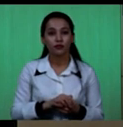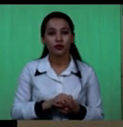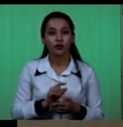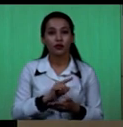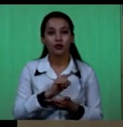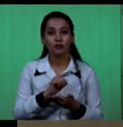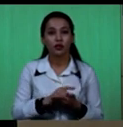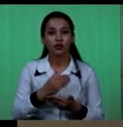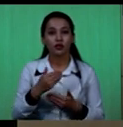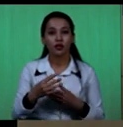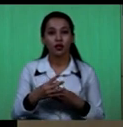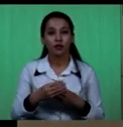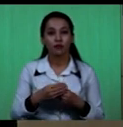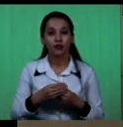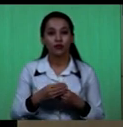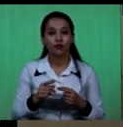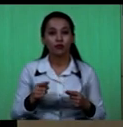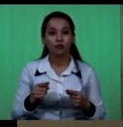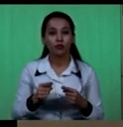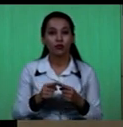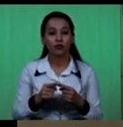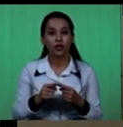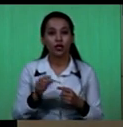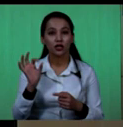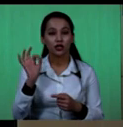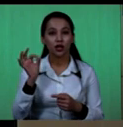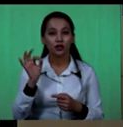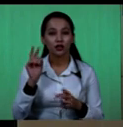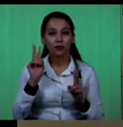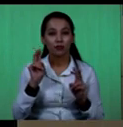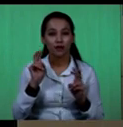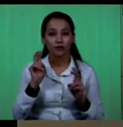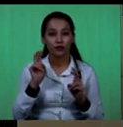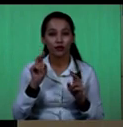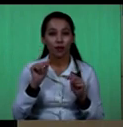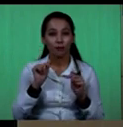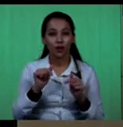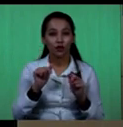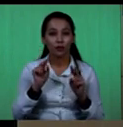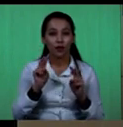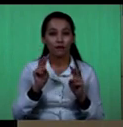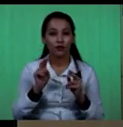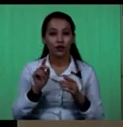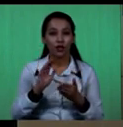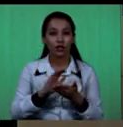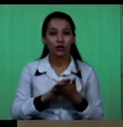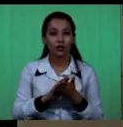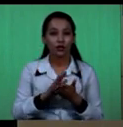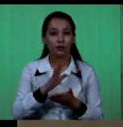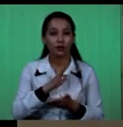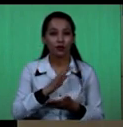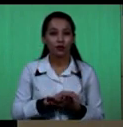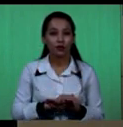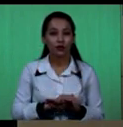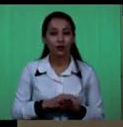Albatta, biz sizlar bilan burchak gradiusi mavzusida bu haqda suhbatlashgan edik. To'g'rimi? Buni yodga